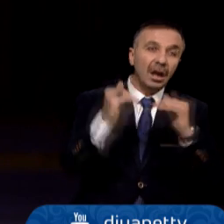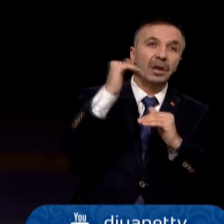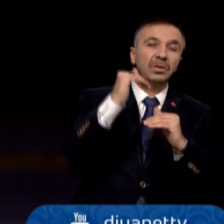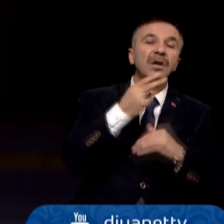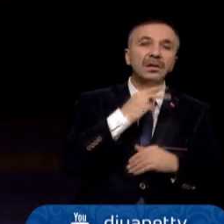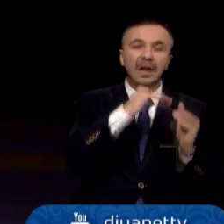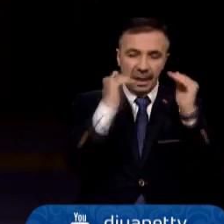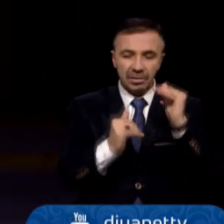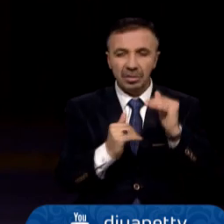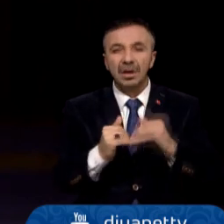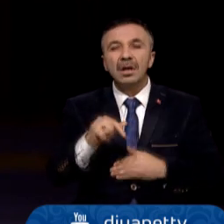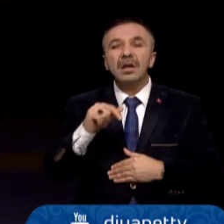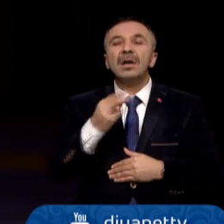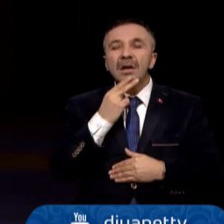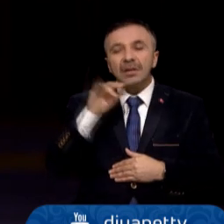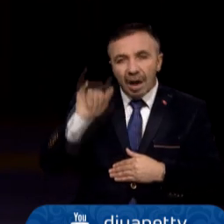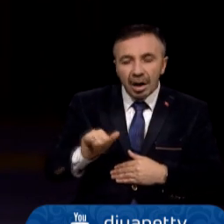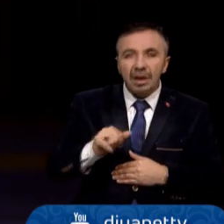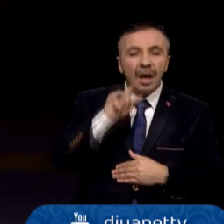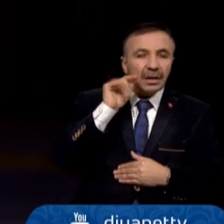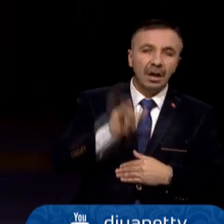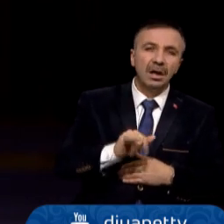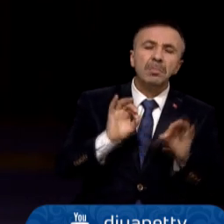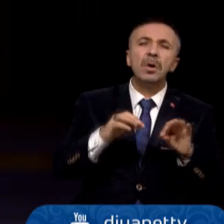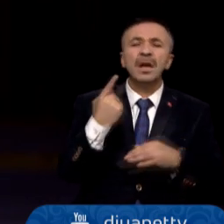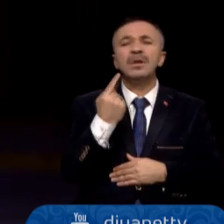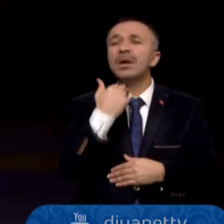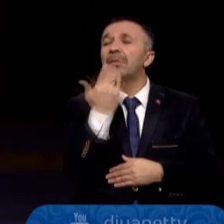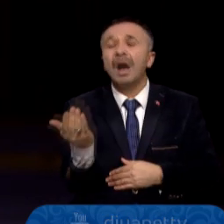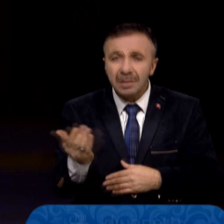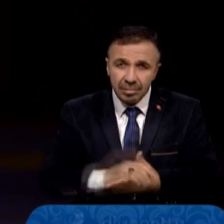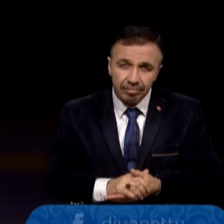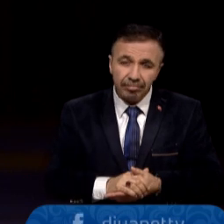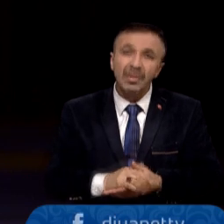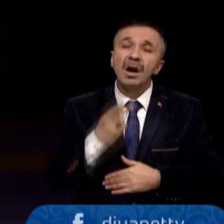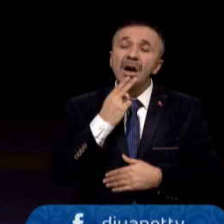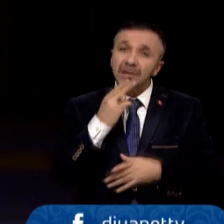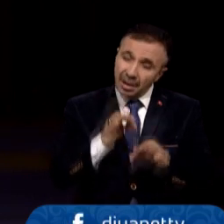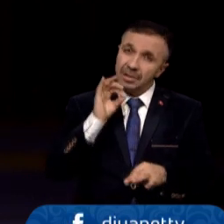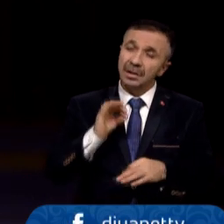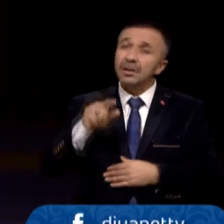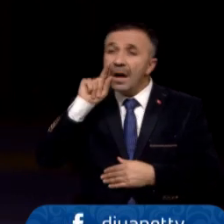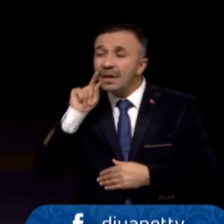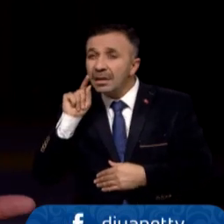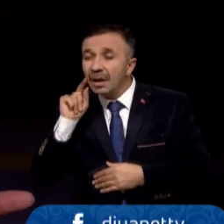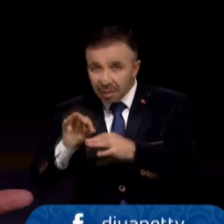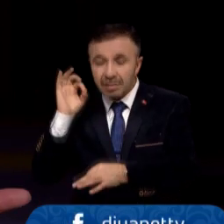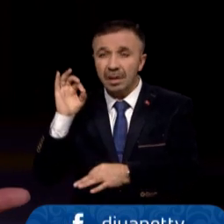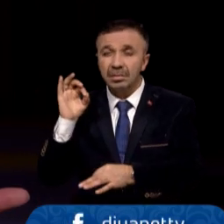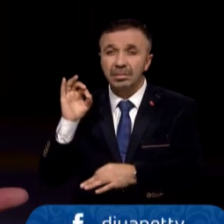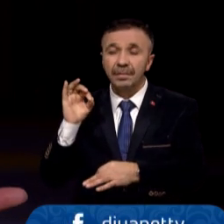kadınlara yazıyor kadın hakları erkek şarkıları Böyle bir şey olur mu saygıdeğer izleyicilerim kadın da insandır